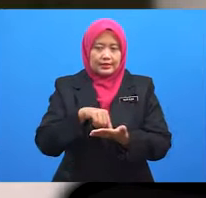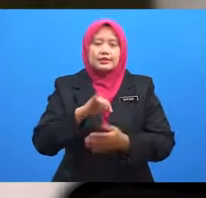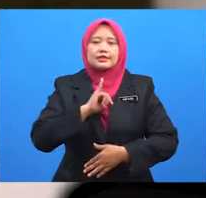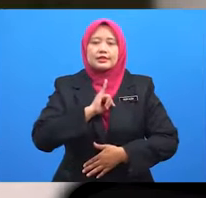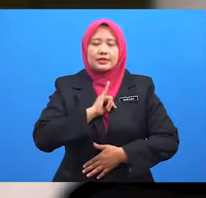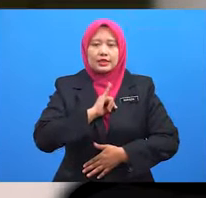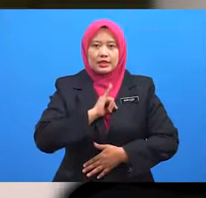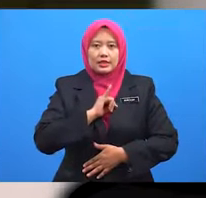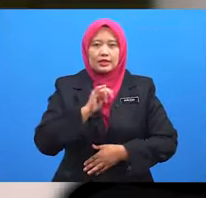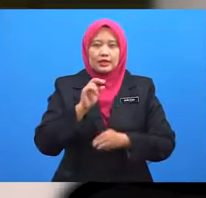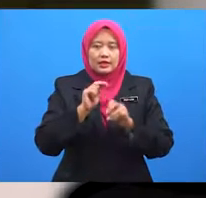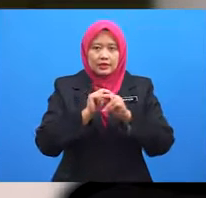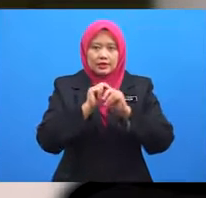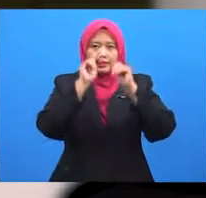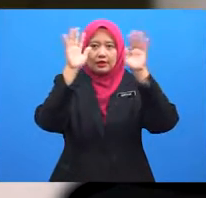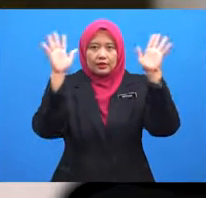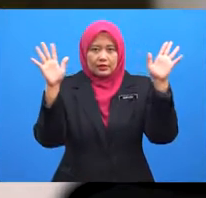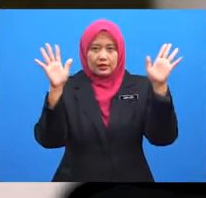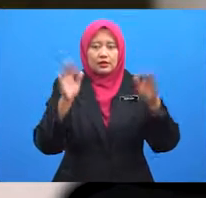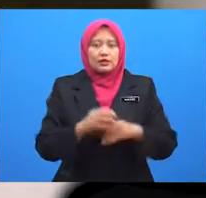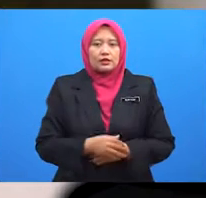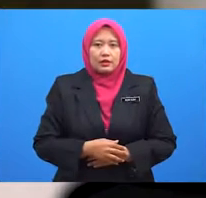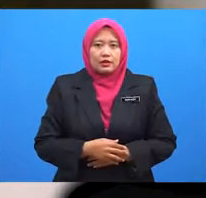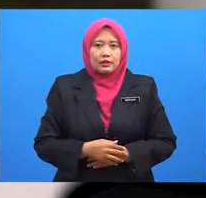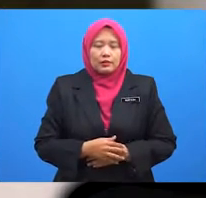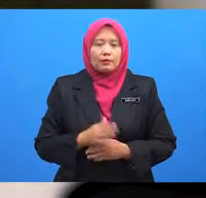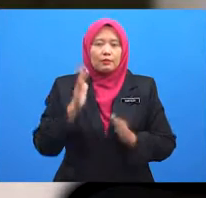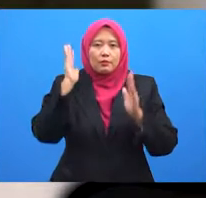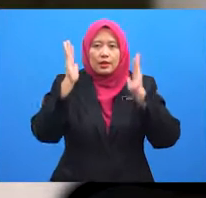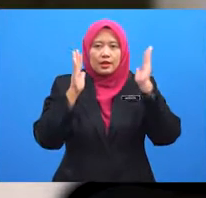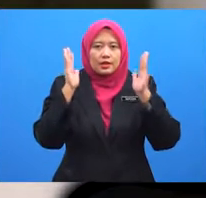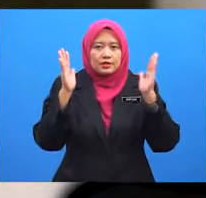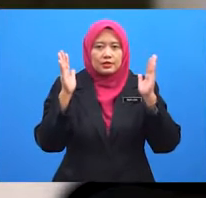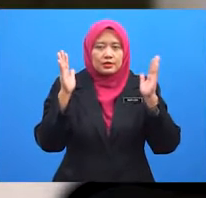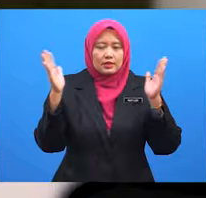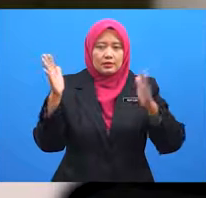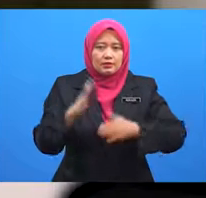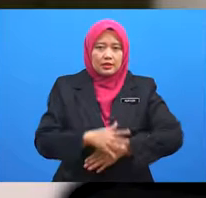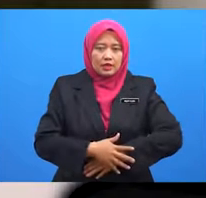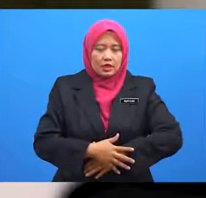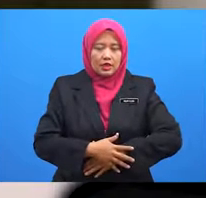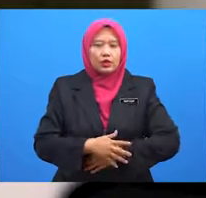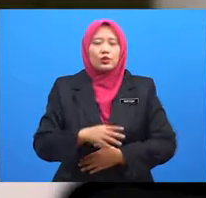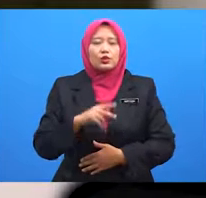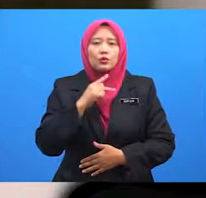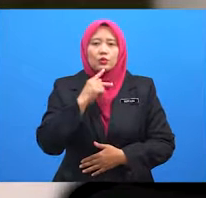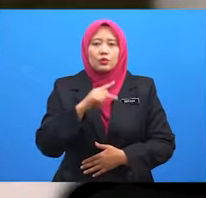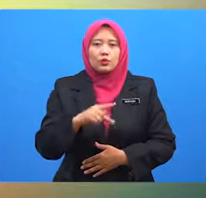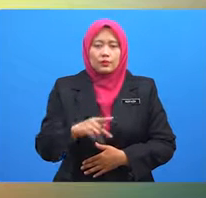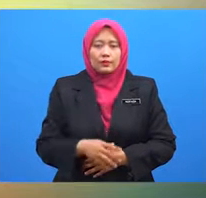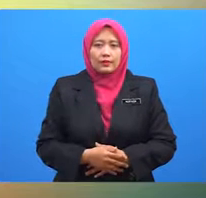menerangkan mengenai Bahasa Melayu Kuno. Apakah yang pelajar akan